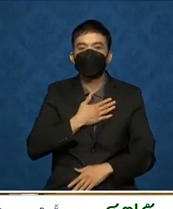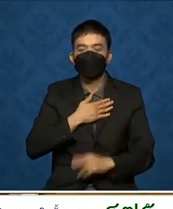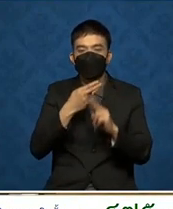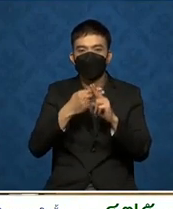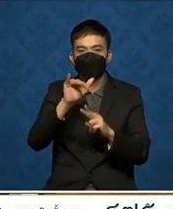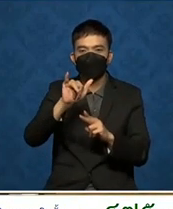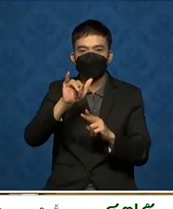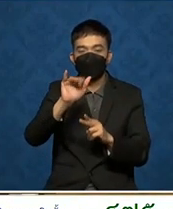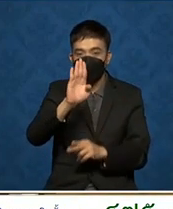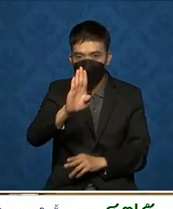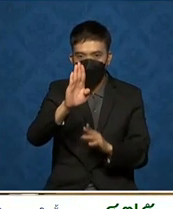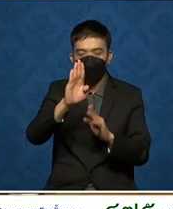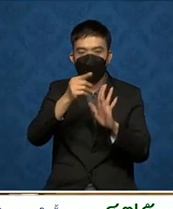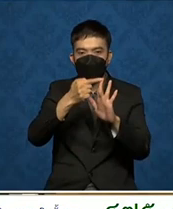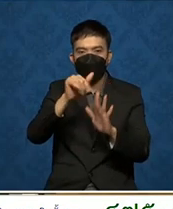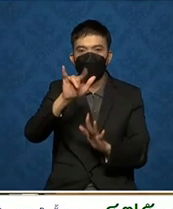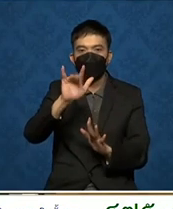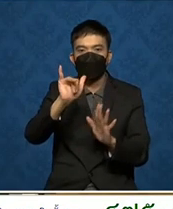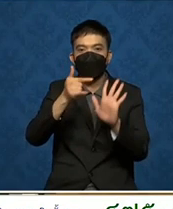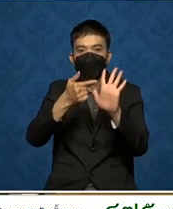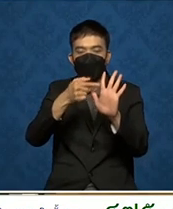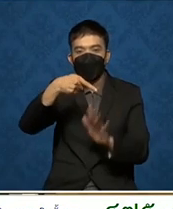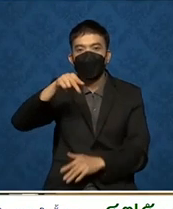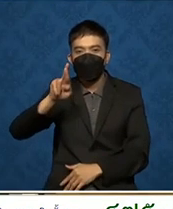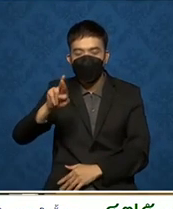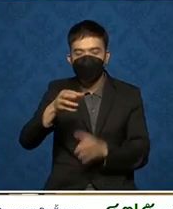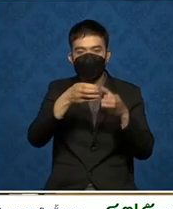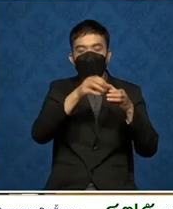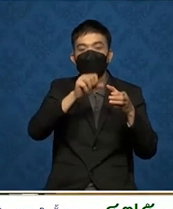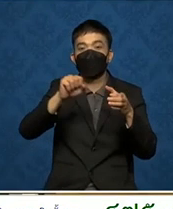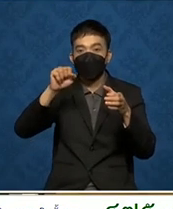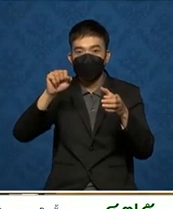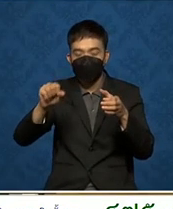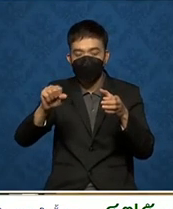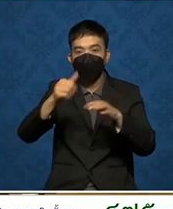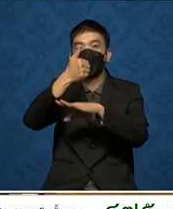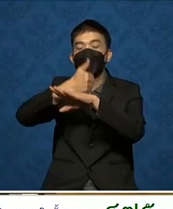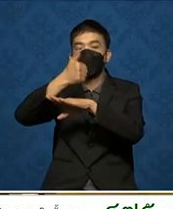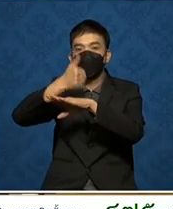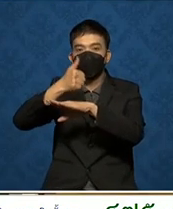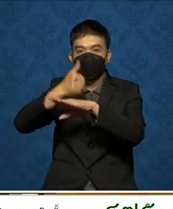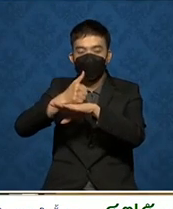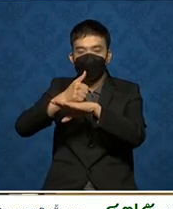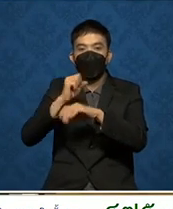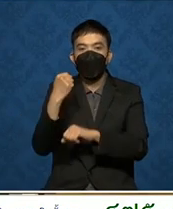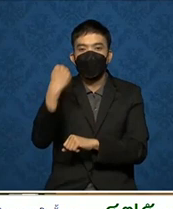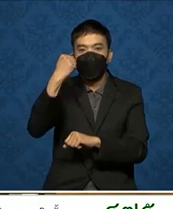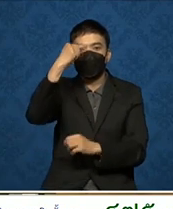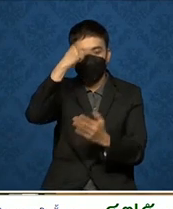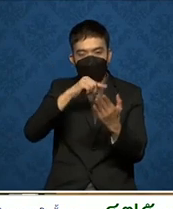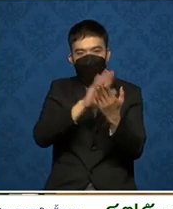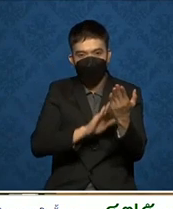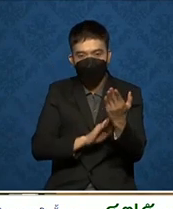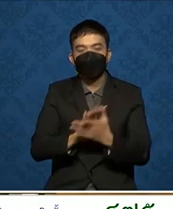าพรนาตาธนพัฒน์สมาชิกสภาผู้แทนราษฎรแบบบัญชีรายชื่อและหัวหน้าพรรคพลังชาติไทยวันนี้ดิ